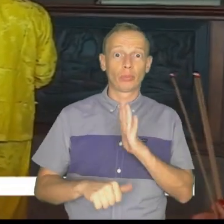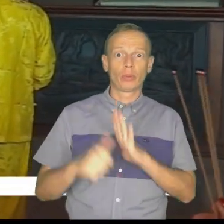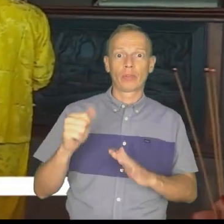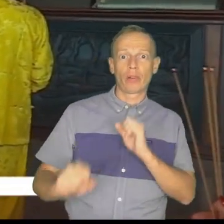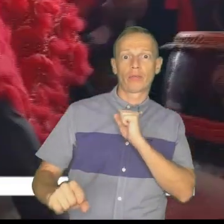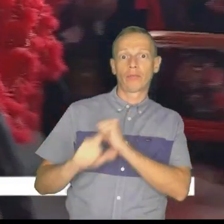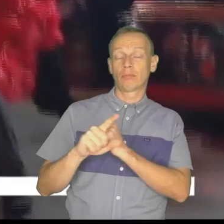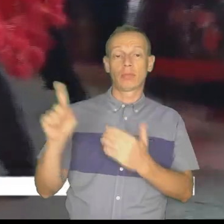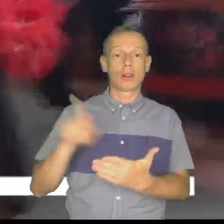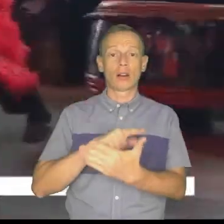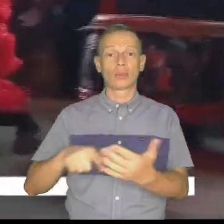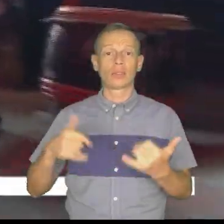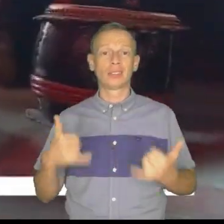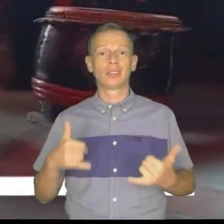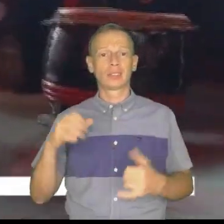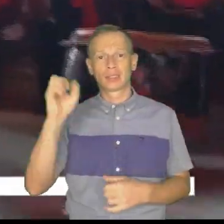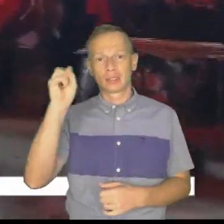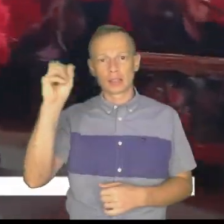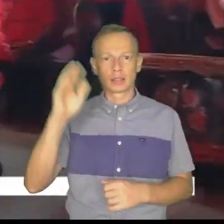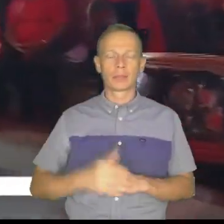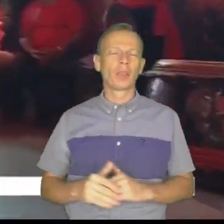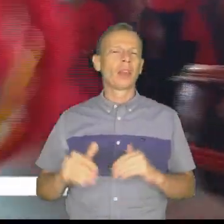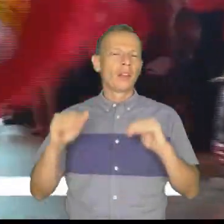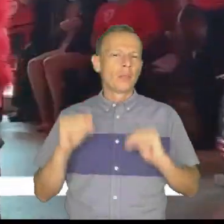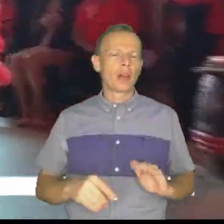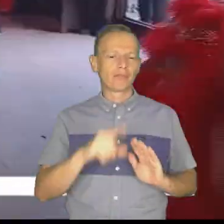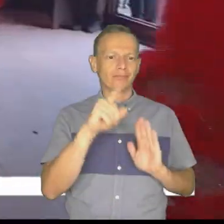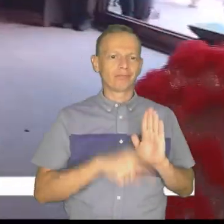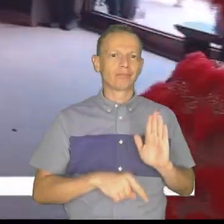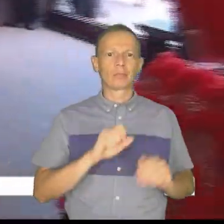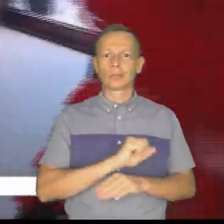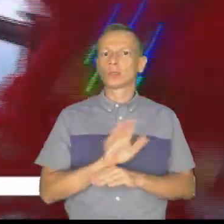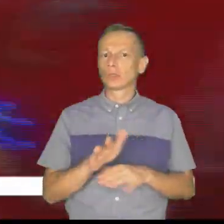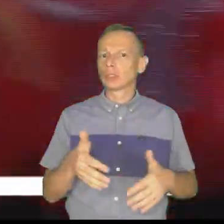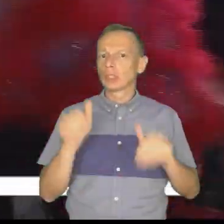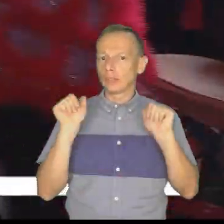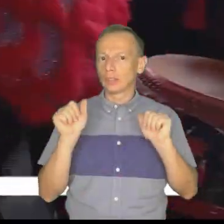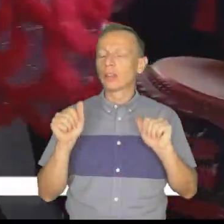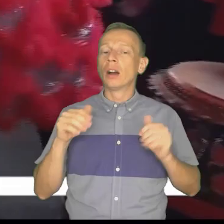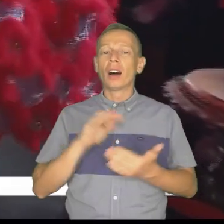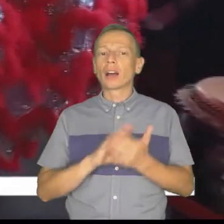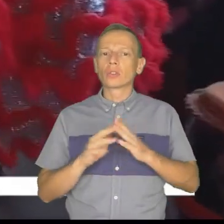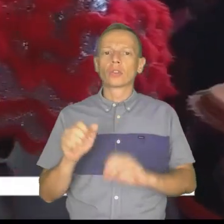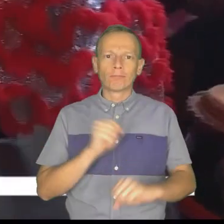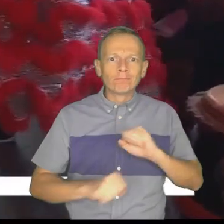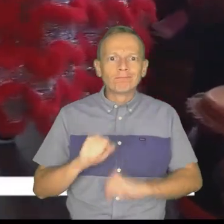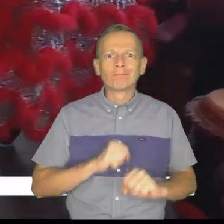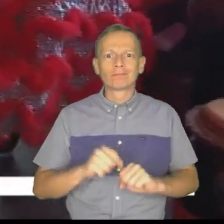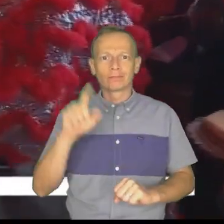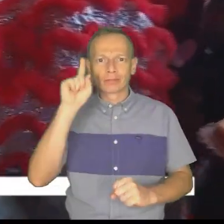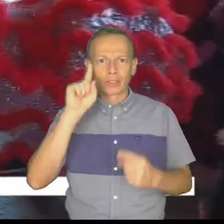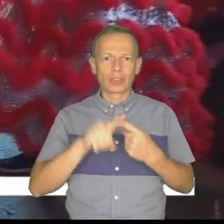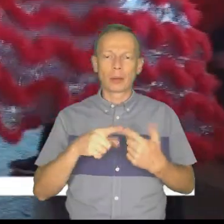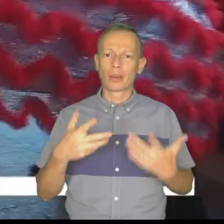les festivités seront annulées à Teti. Mais malgré ces restrictions sanitaires, l'association a voulu marquer cet événement qui, je